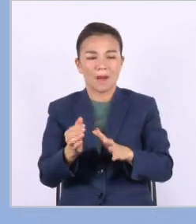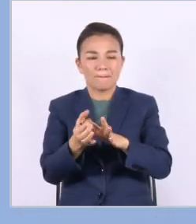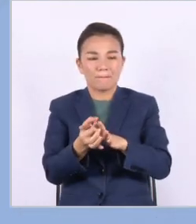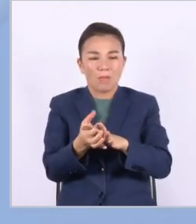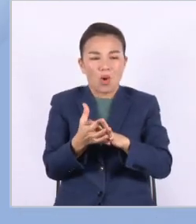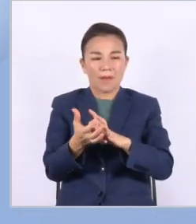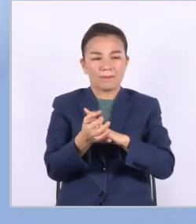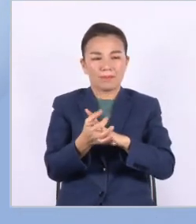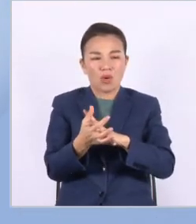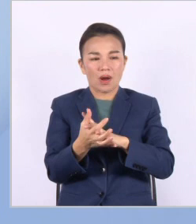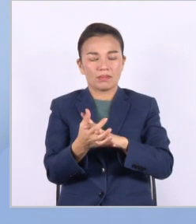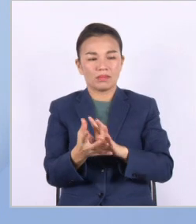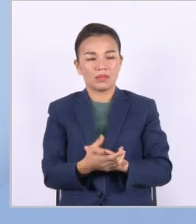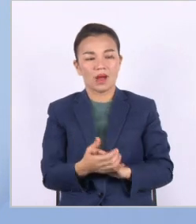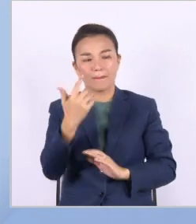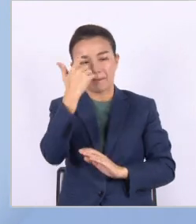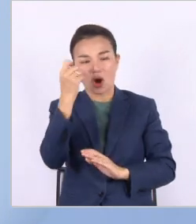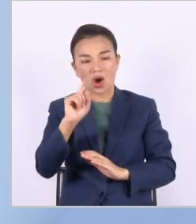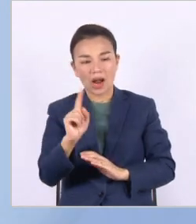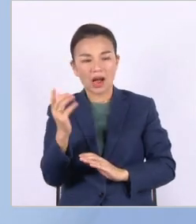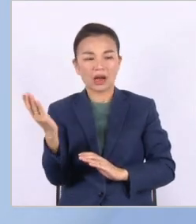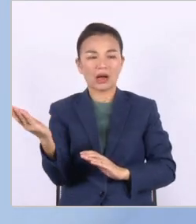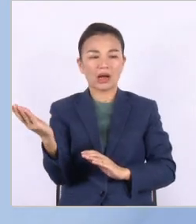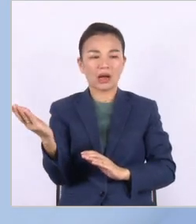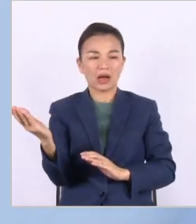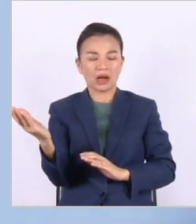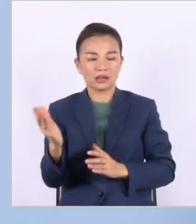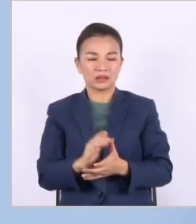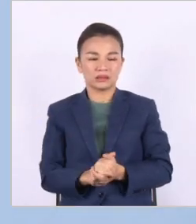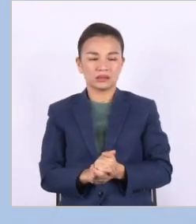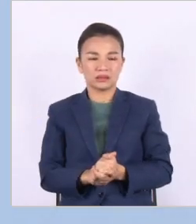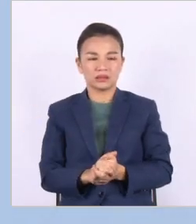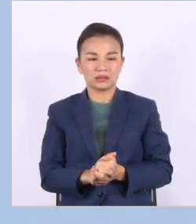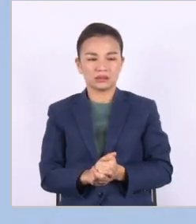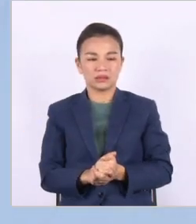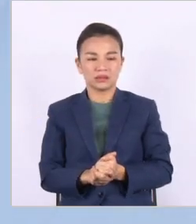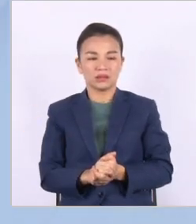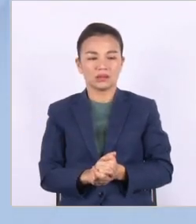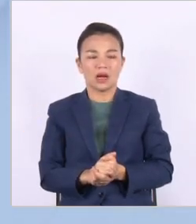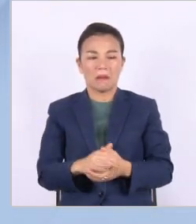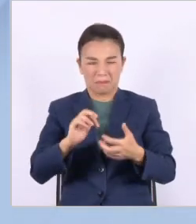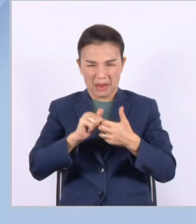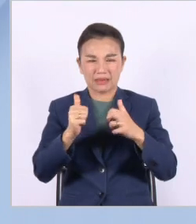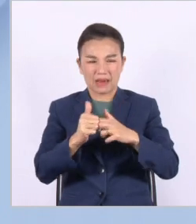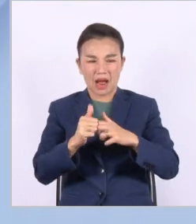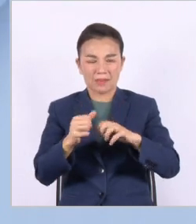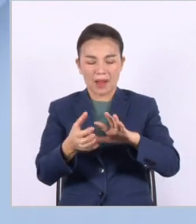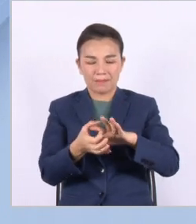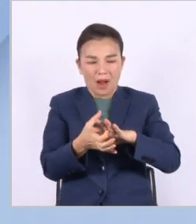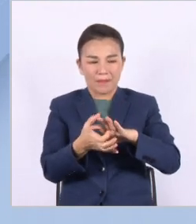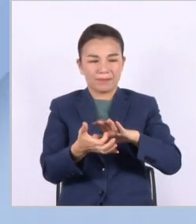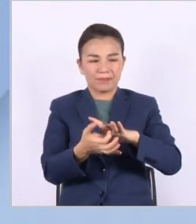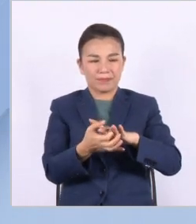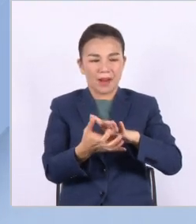นิ้วเป่งเลย เพราะว่าไม่ได้จะใส่แค่อันเดียวนี่ แขน น ะที่แขนเข้าไปอีก ดูที่แขนนะฮะ เลือดมันไม่เดิน อ ่ะมันก็บวมเป่งแบบนี้เลยน